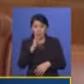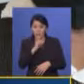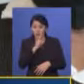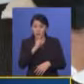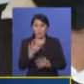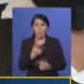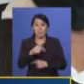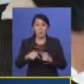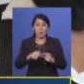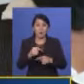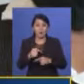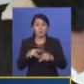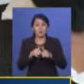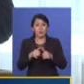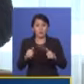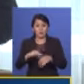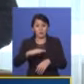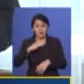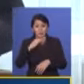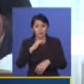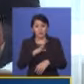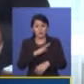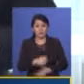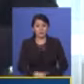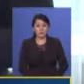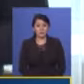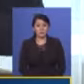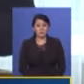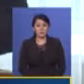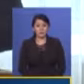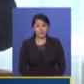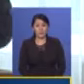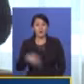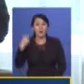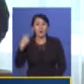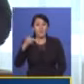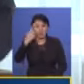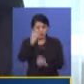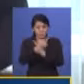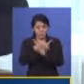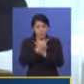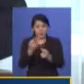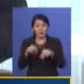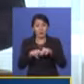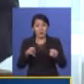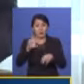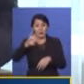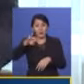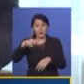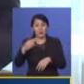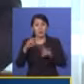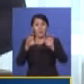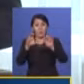әрі жаңғырту керектігіне де назар аударды. Глава государства сказал, что это... Президент жолдауда үкіметке әлеуметтік кодекс